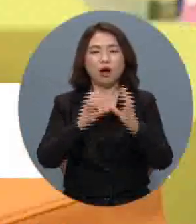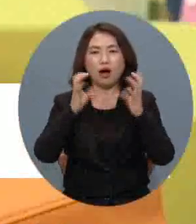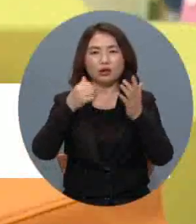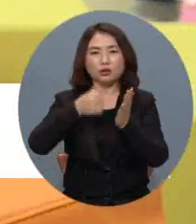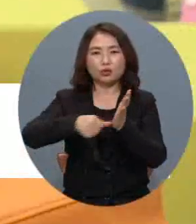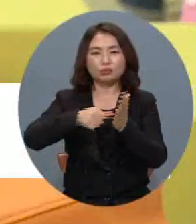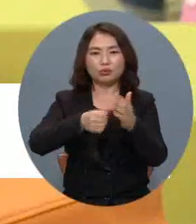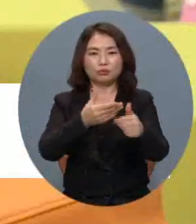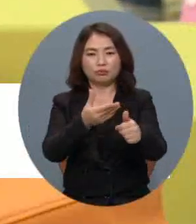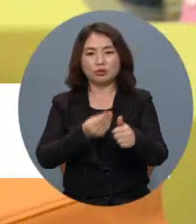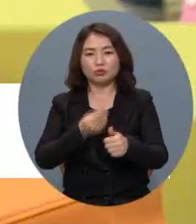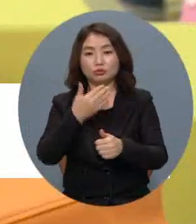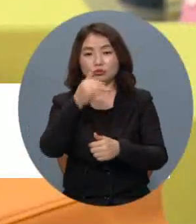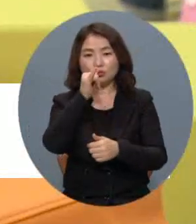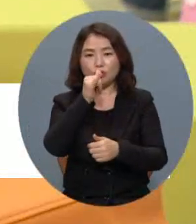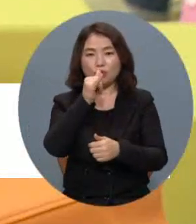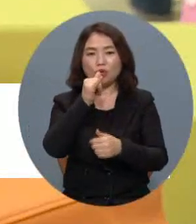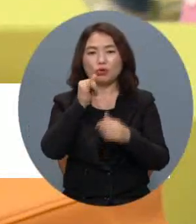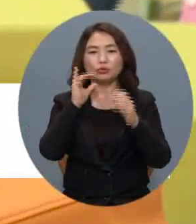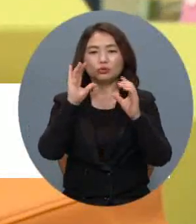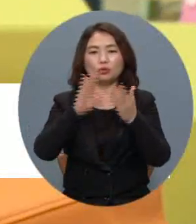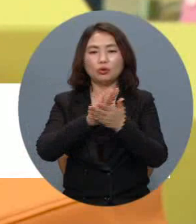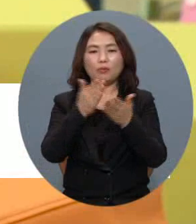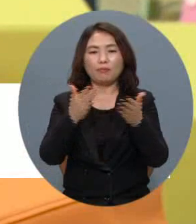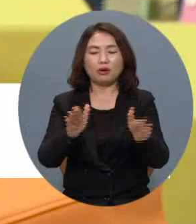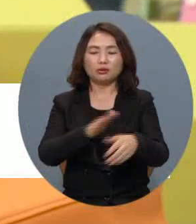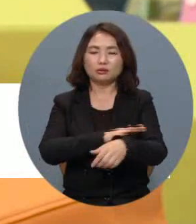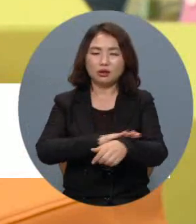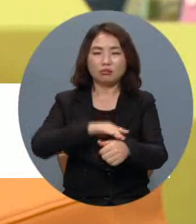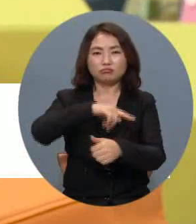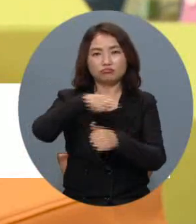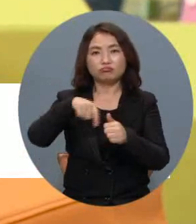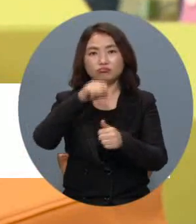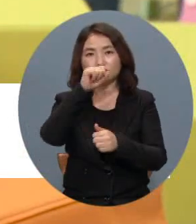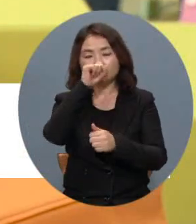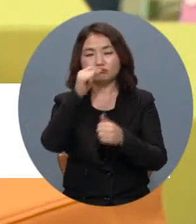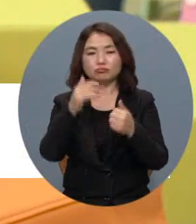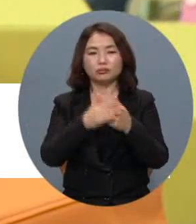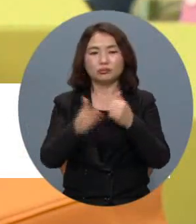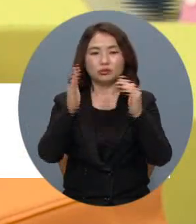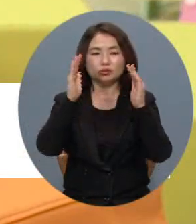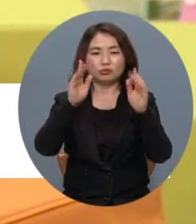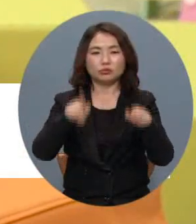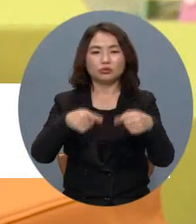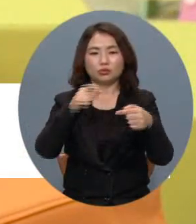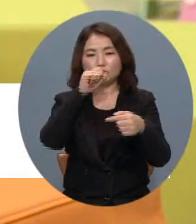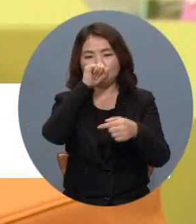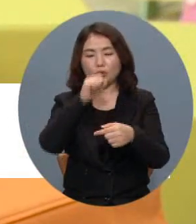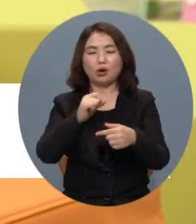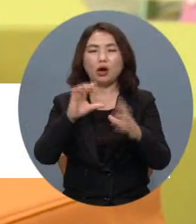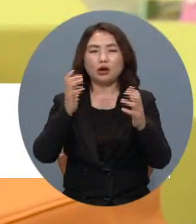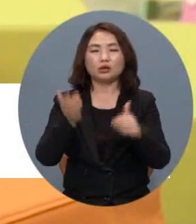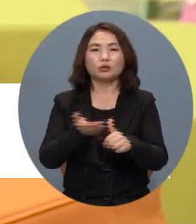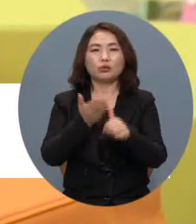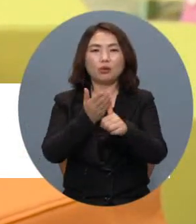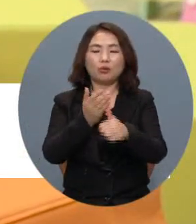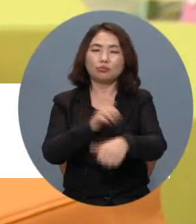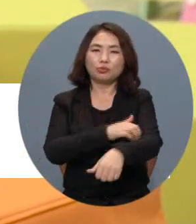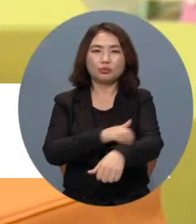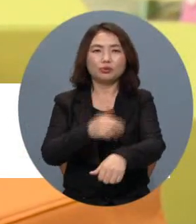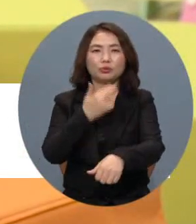폼 빌릴 수도 있고 그리고 머리 방 3 서도 덜 됐어 지고 소프트 p 도 좋고 파이프 우리가